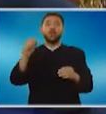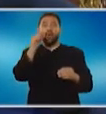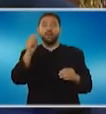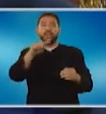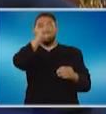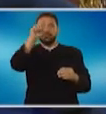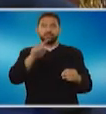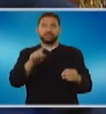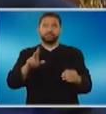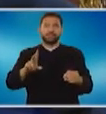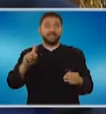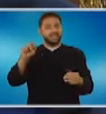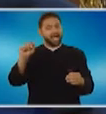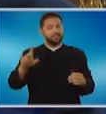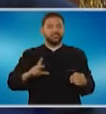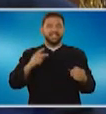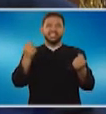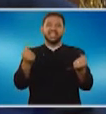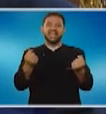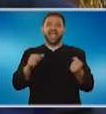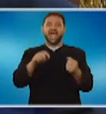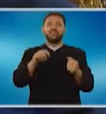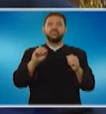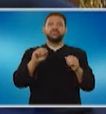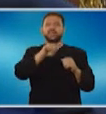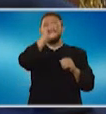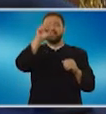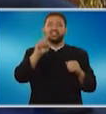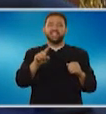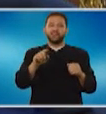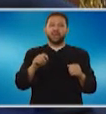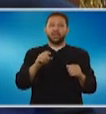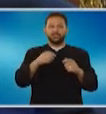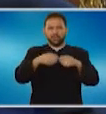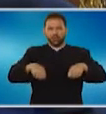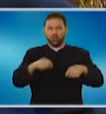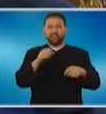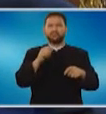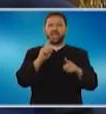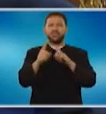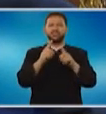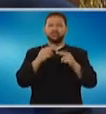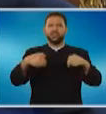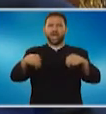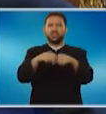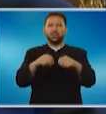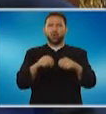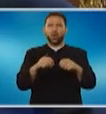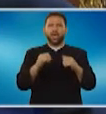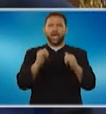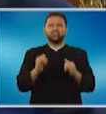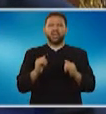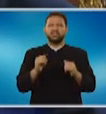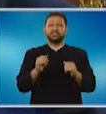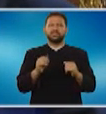întrebarea. Acum, pentru că tema asta am tot discutat-o și am macerat-o noi așa de ceva vreme, trebuie